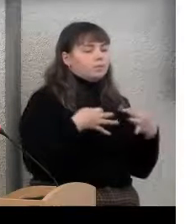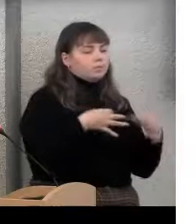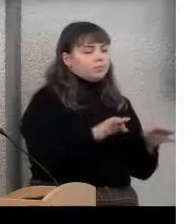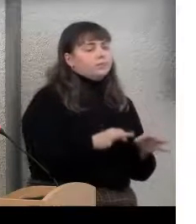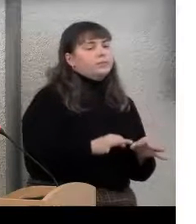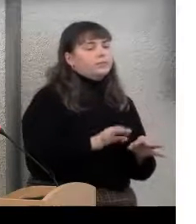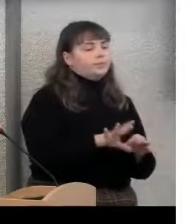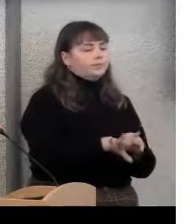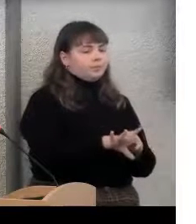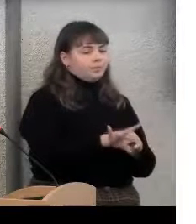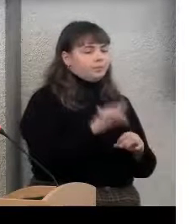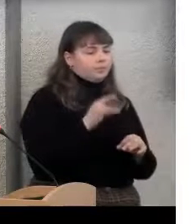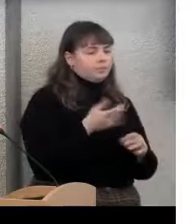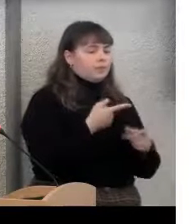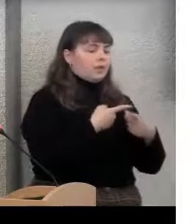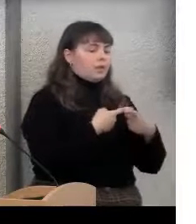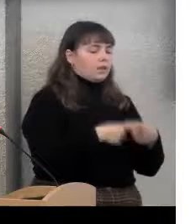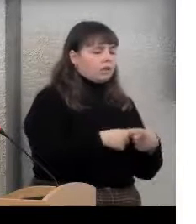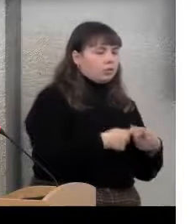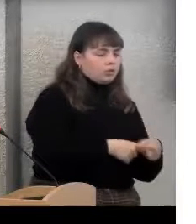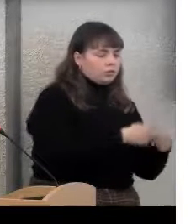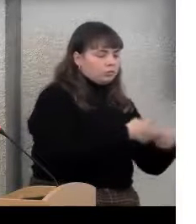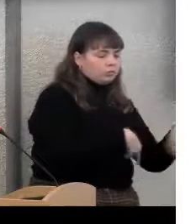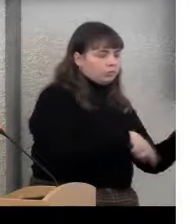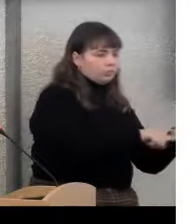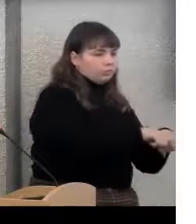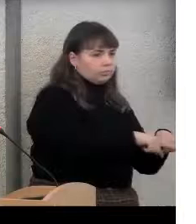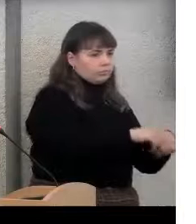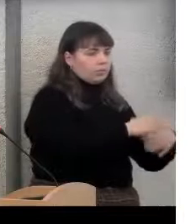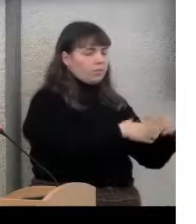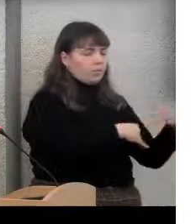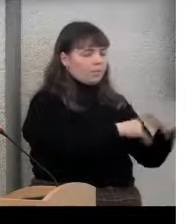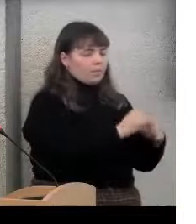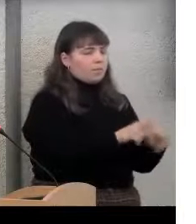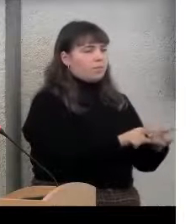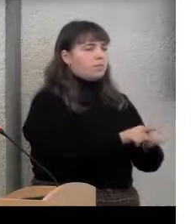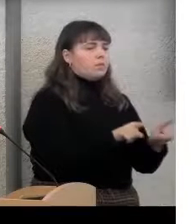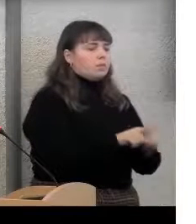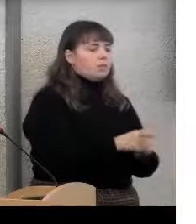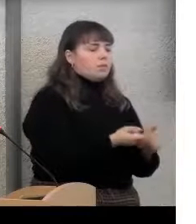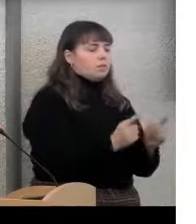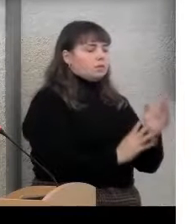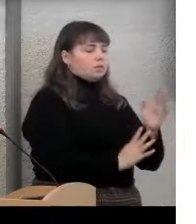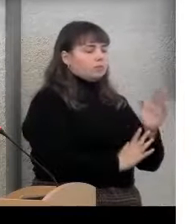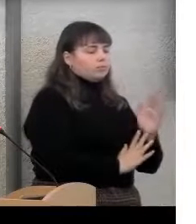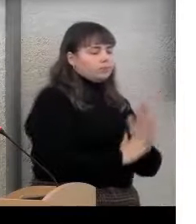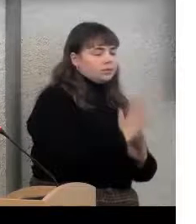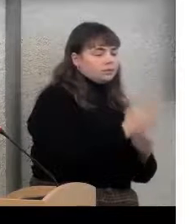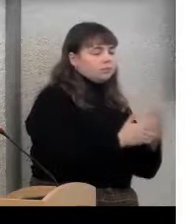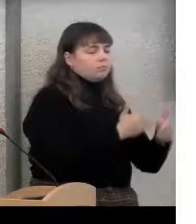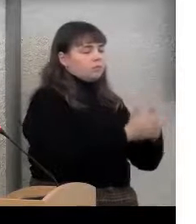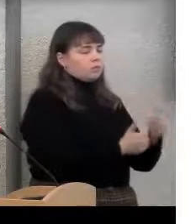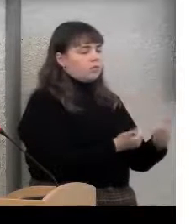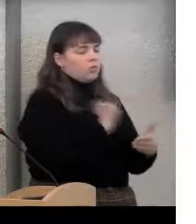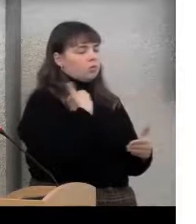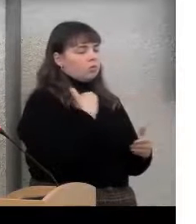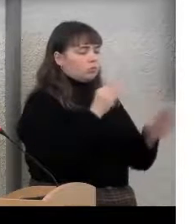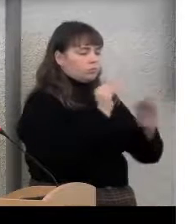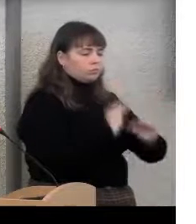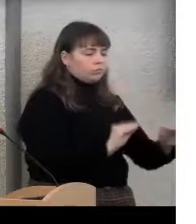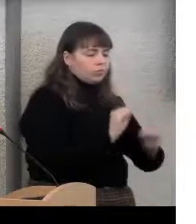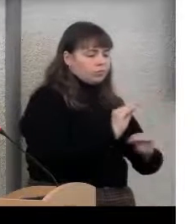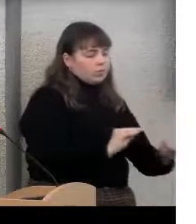rinktis technologijų sričių specialybės, tai yra organizuoti karjeros konsultantų mokymus, taip